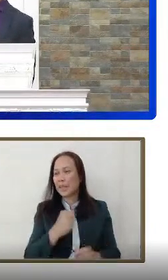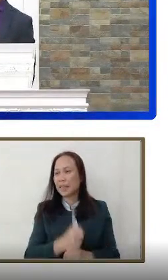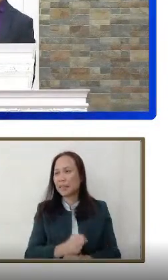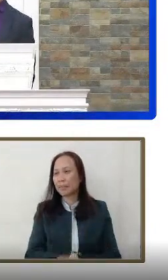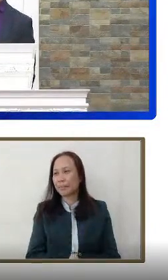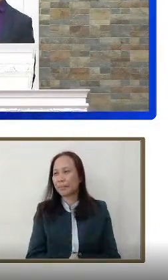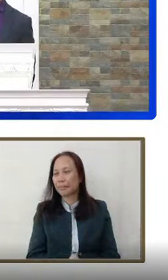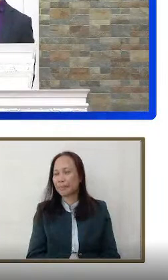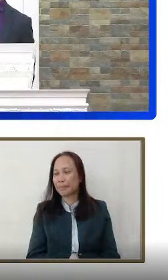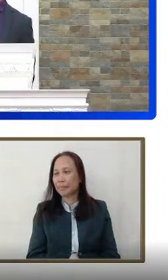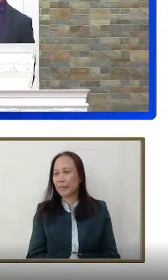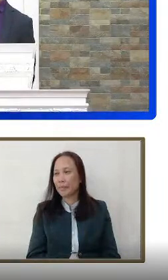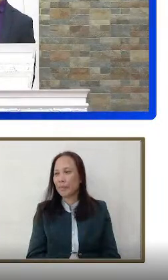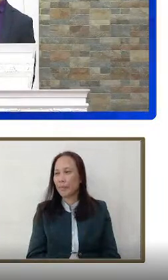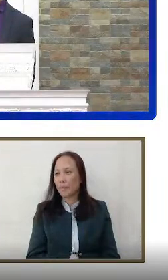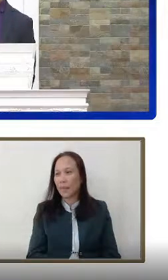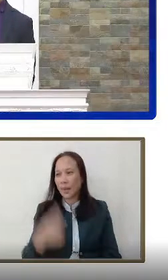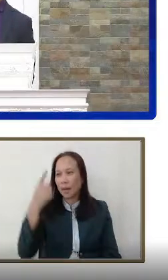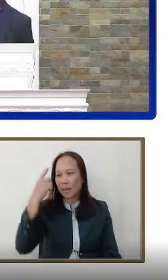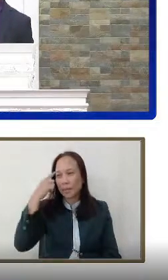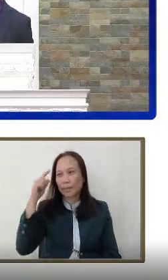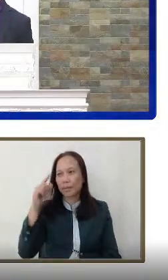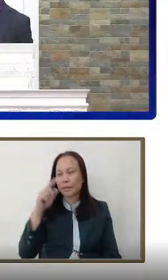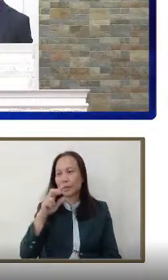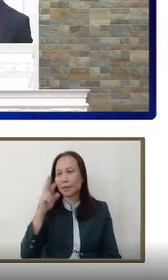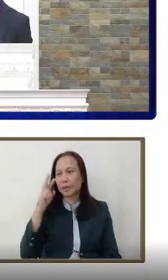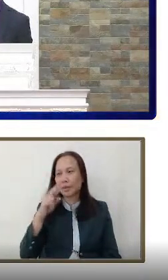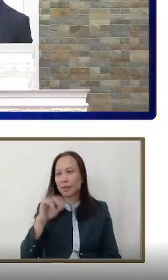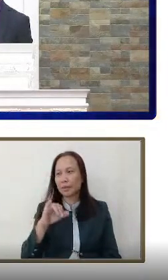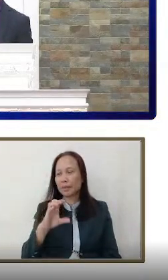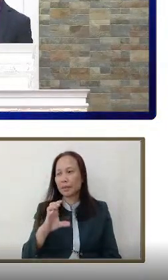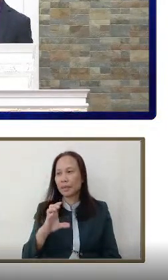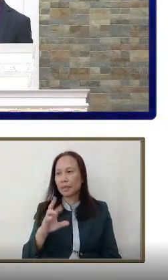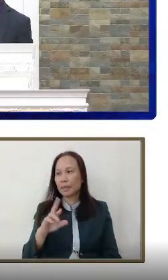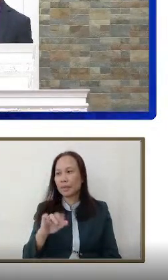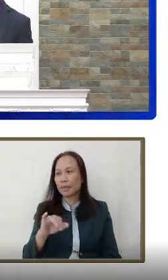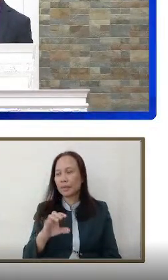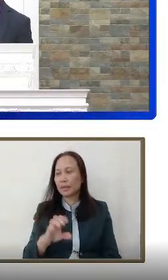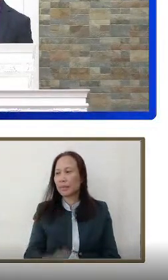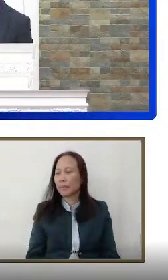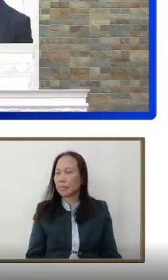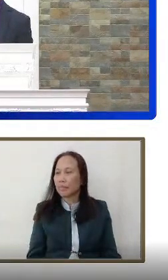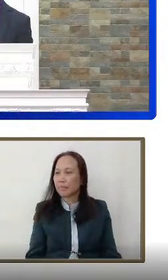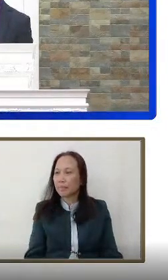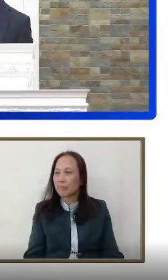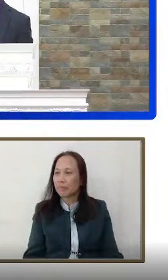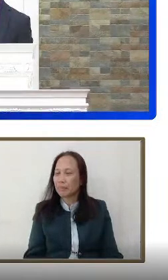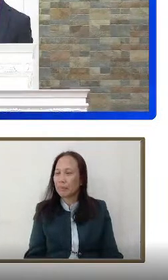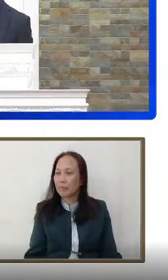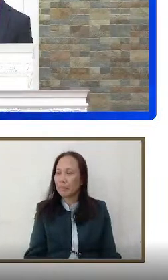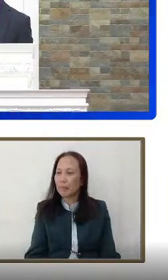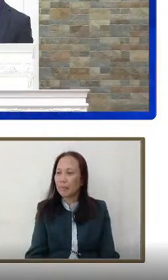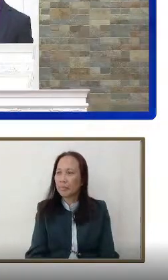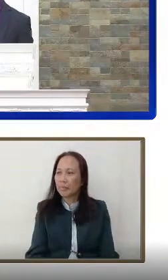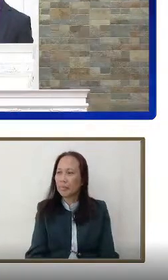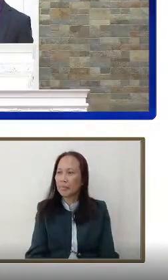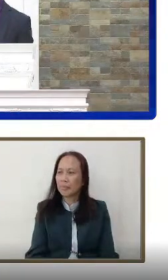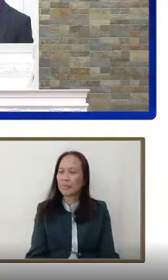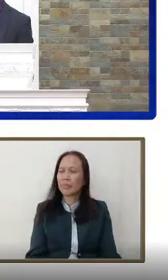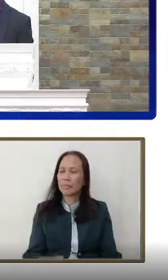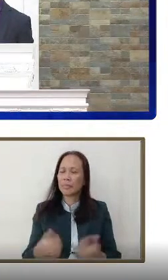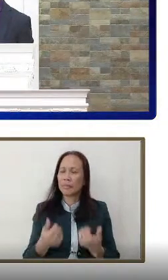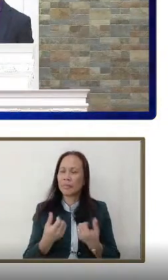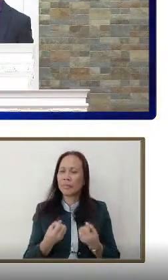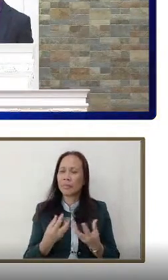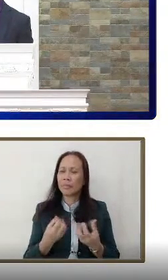Pang five years. So, sa'yo yung lahat yan. Okay. Hindi yan nung sinimulan. Yes, brother. Okay, good. Alright. Ilan ang goal nyo sa